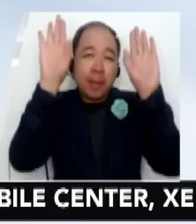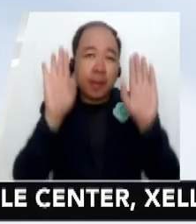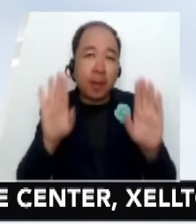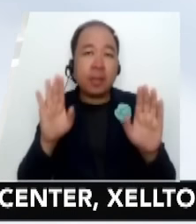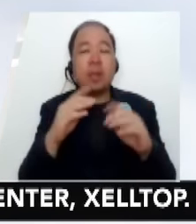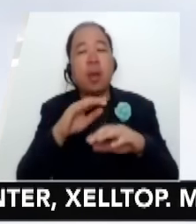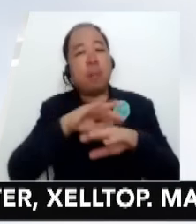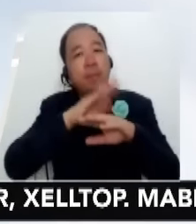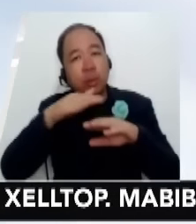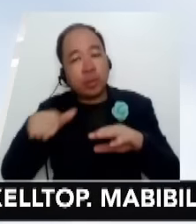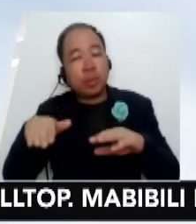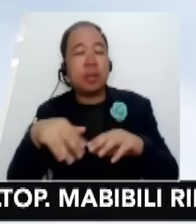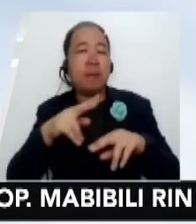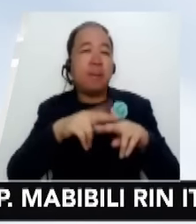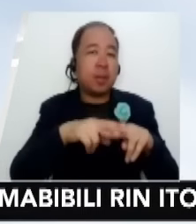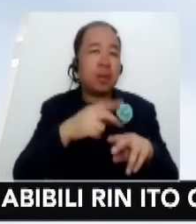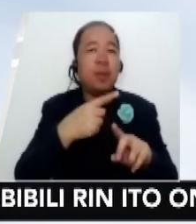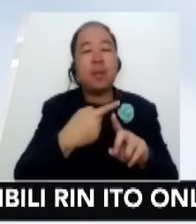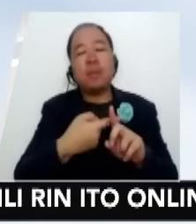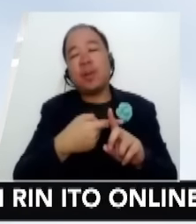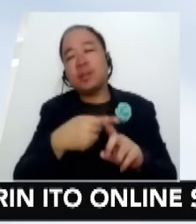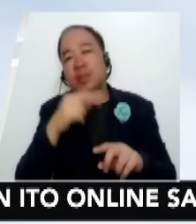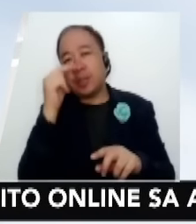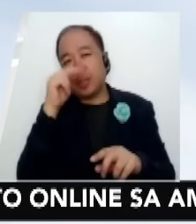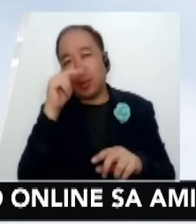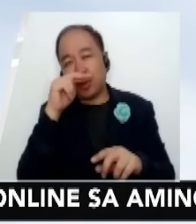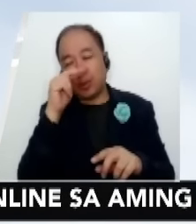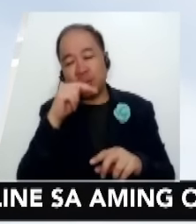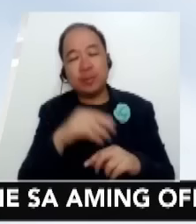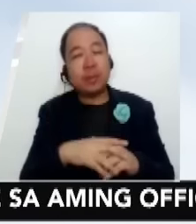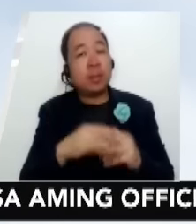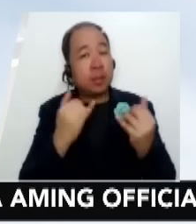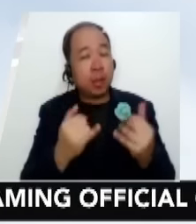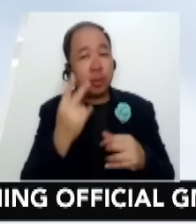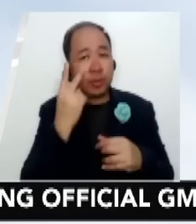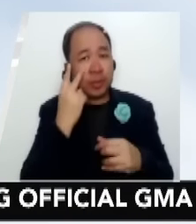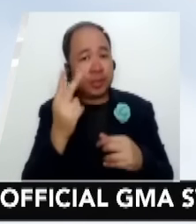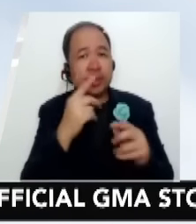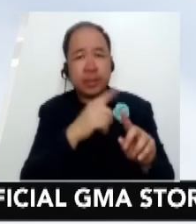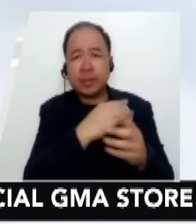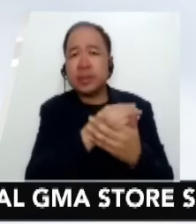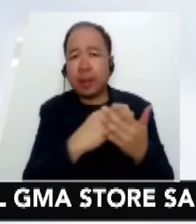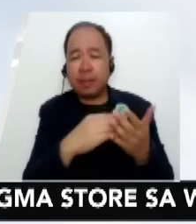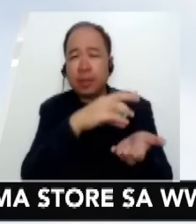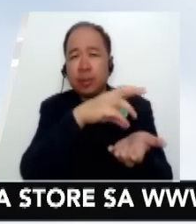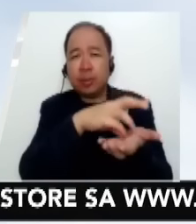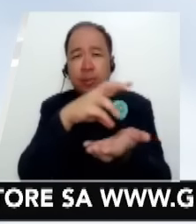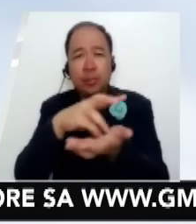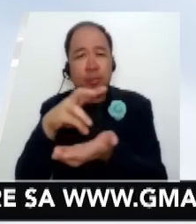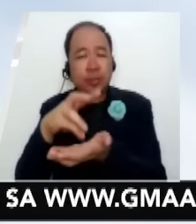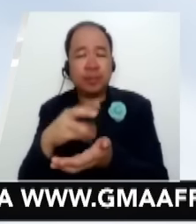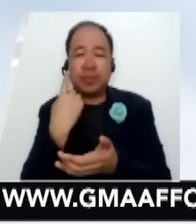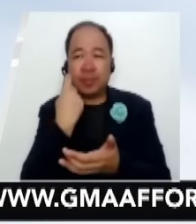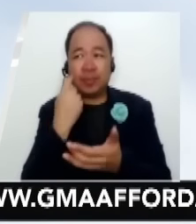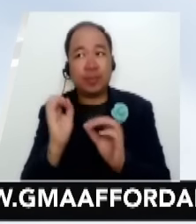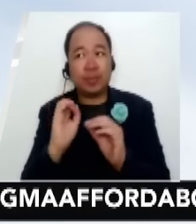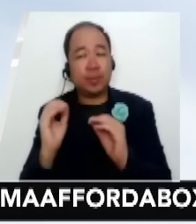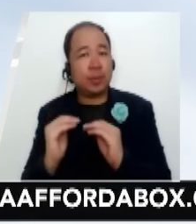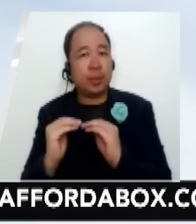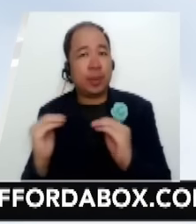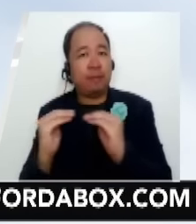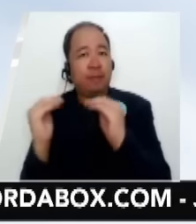sa Negros Occidental. So mapapansin po ninyo, meron po mga lugar dito na hindi naman kasama dun sa wind signal kanina dahil nga kahit po hindi